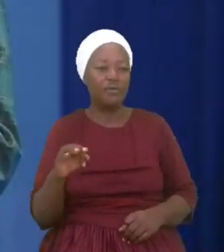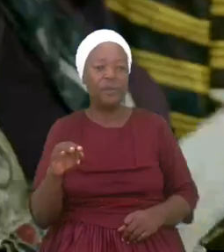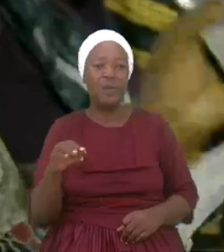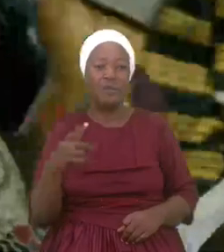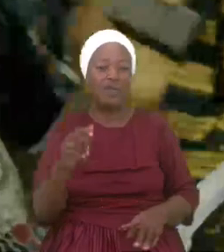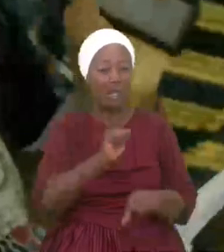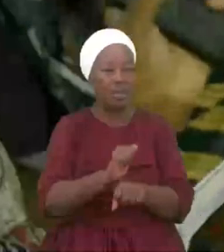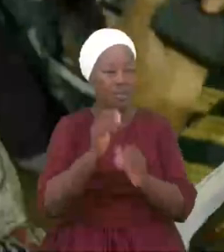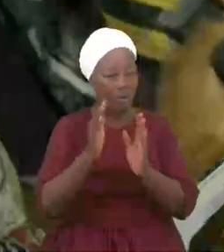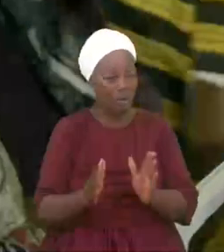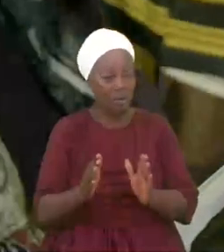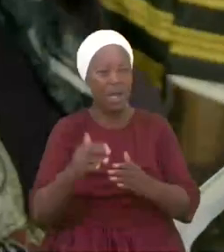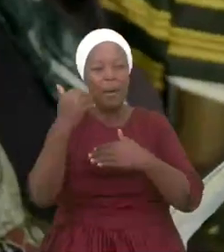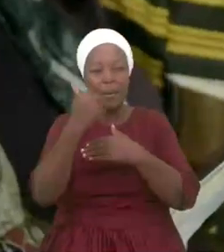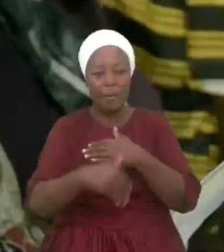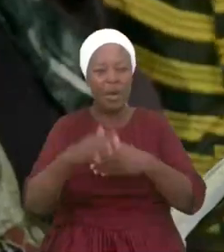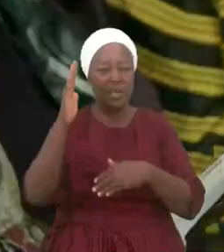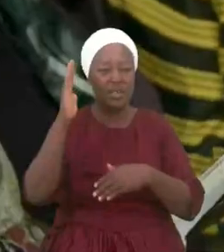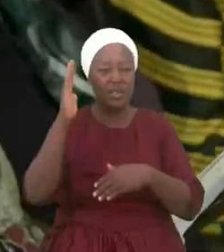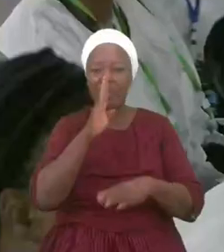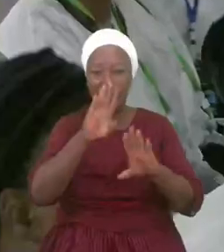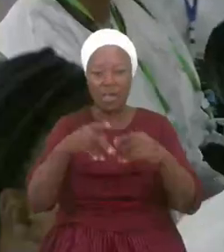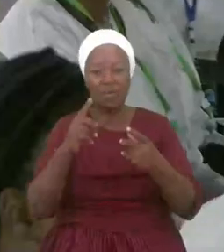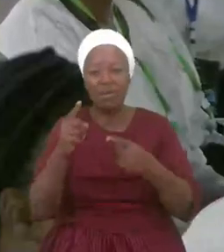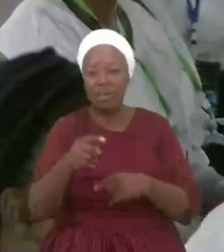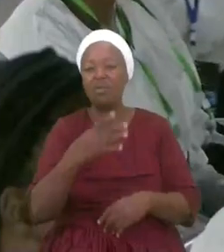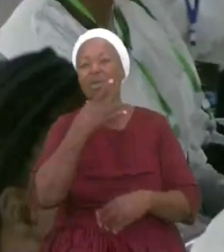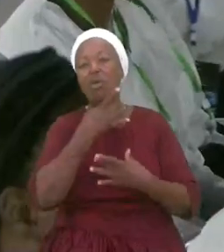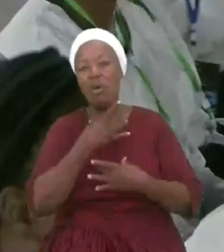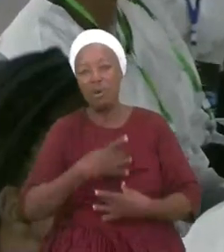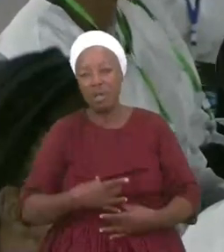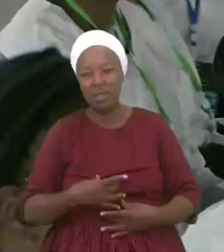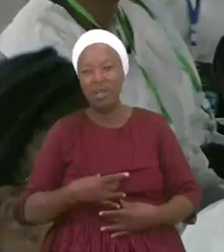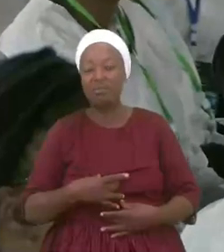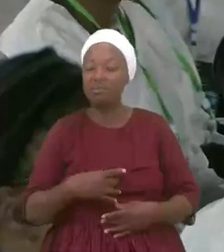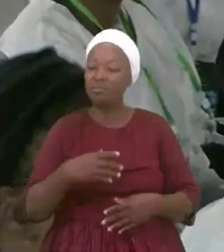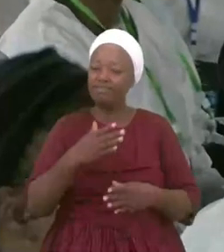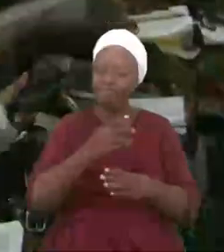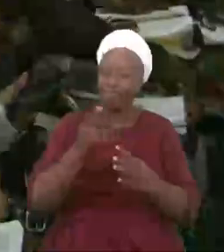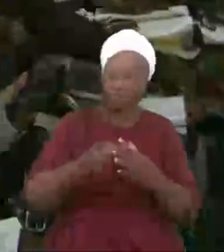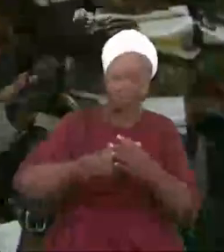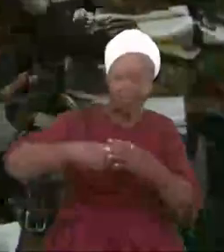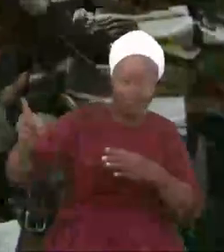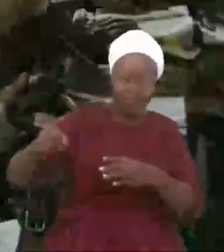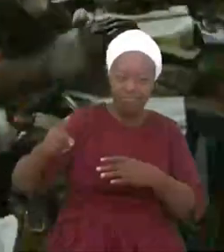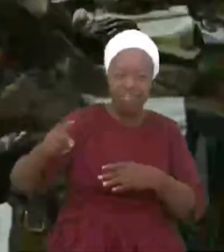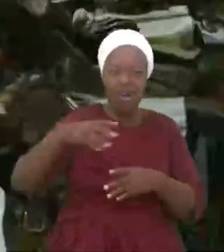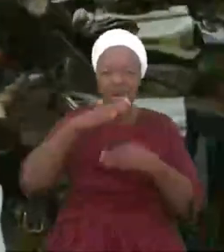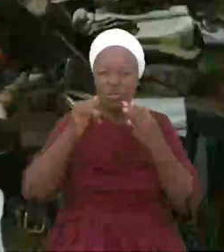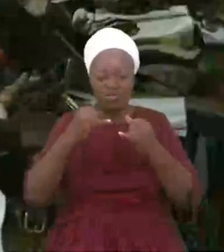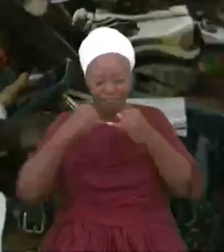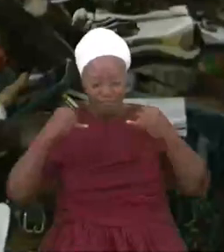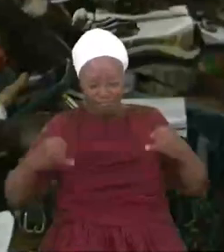lui sera donné la fin va disparaître ni la mission va